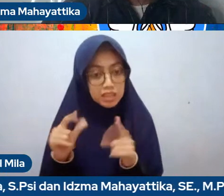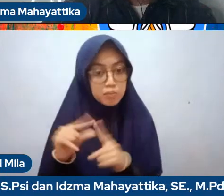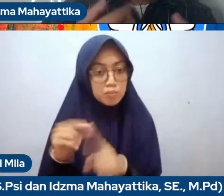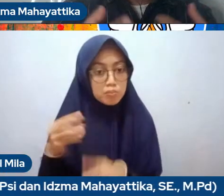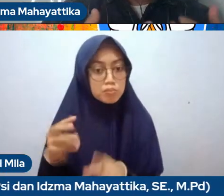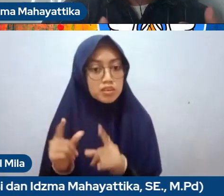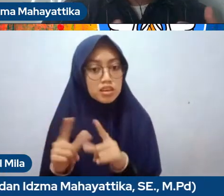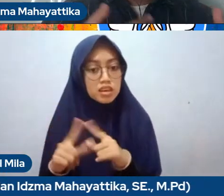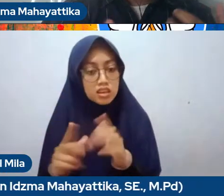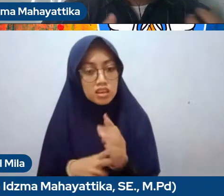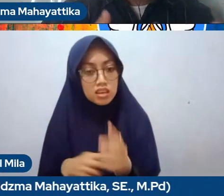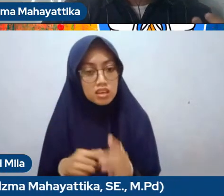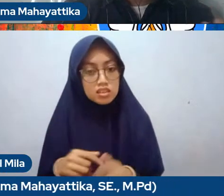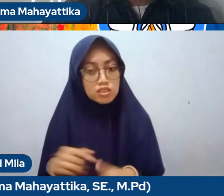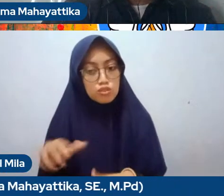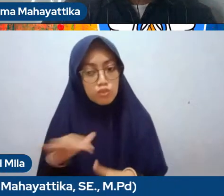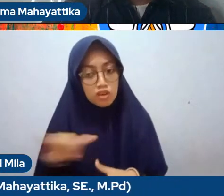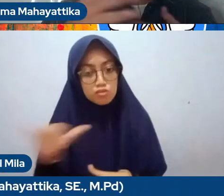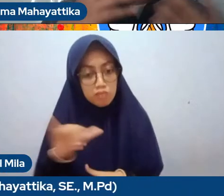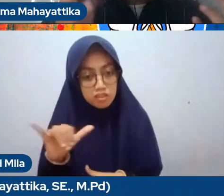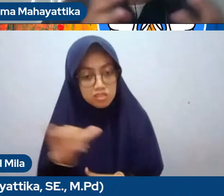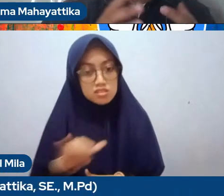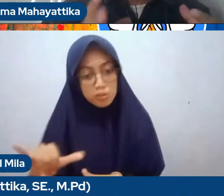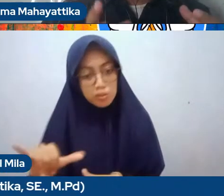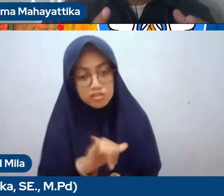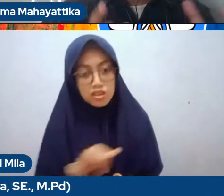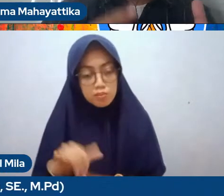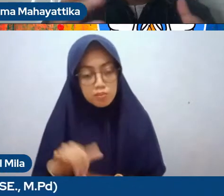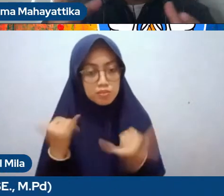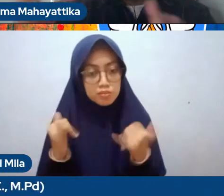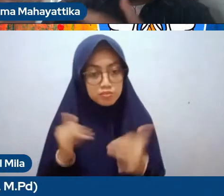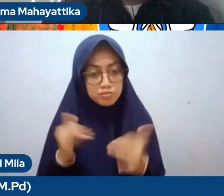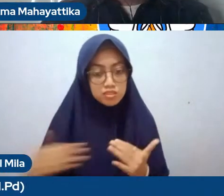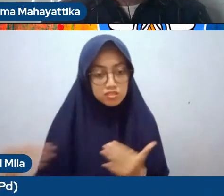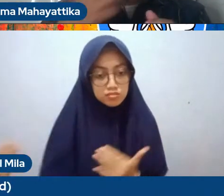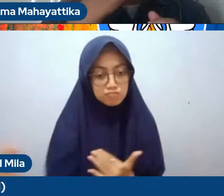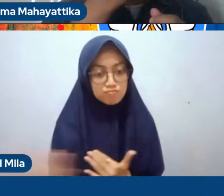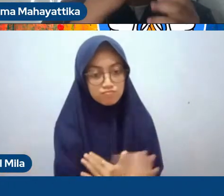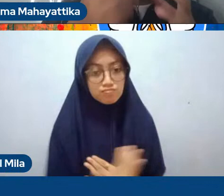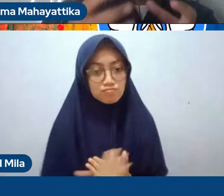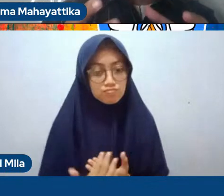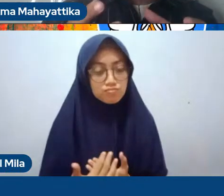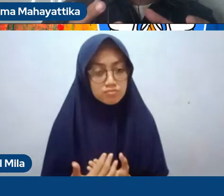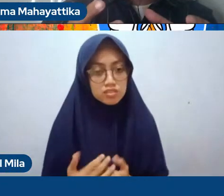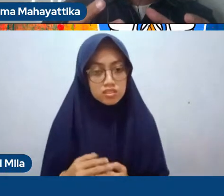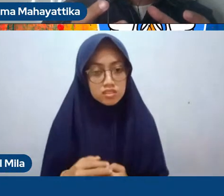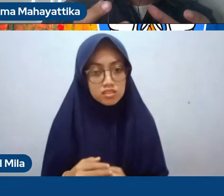efektif tuh. Jadi main bareng dan sebagainya. Akan panjang lah ya bahas free play buat play terapi, tapi kira-kira